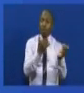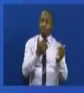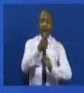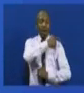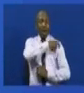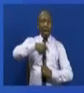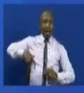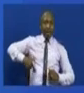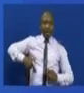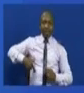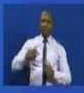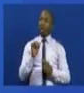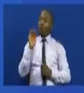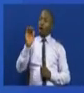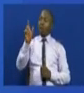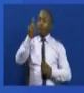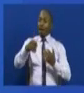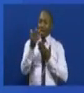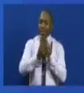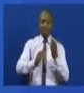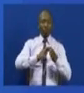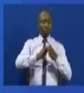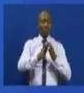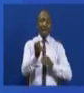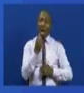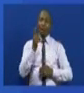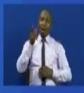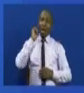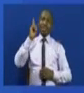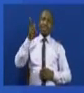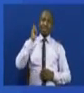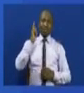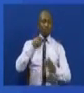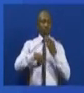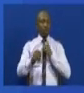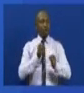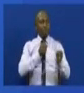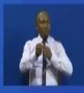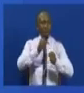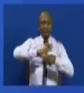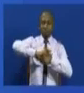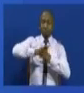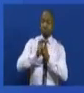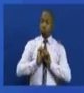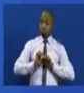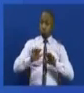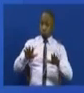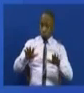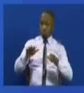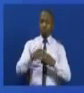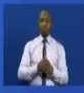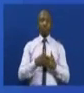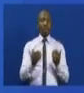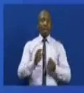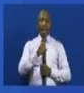Magufuli kutoa wito kwa wananchi kutumia dawa za asili katika kukabiliana na maambukizi ya virusi vya korona.